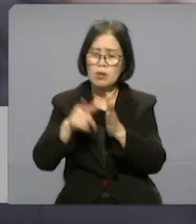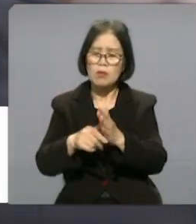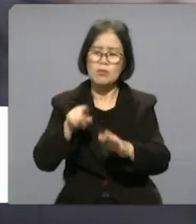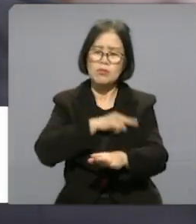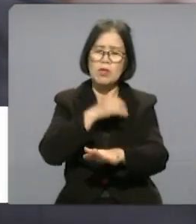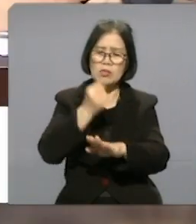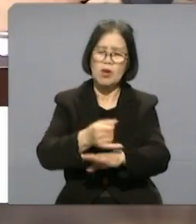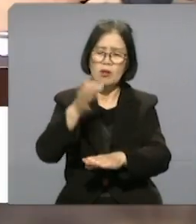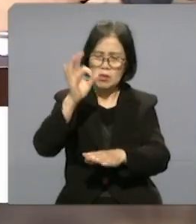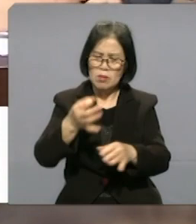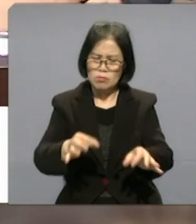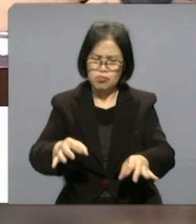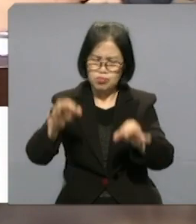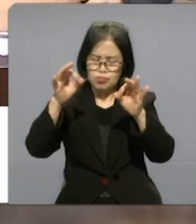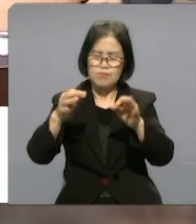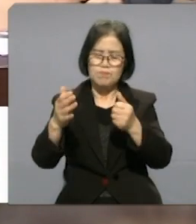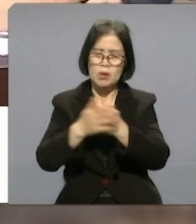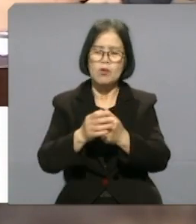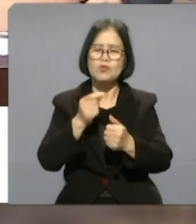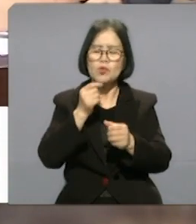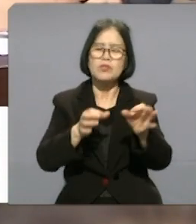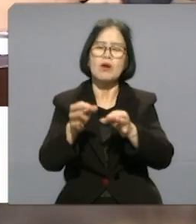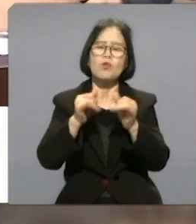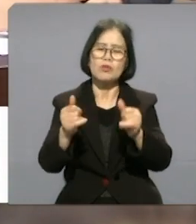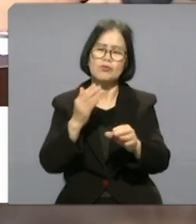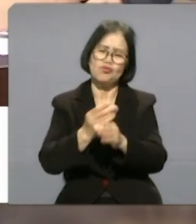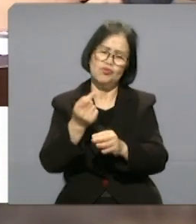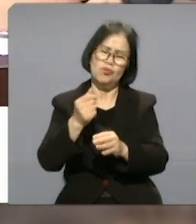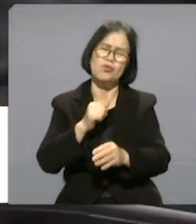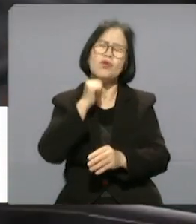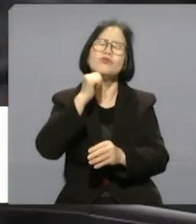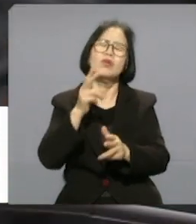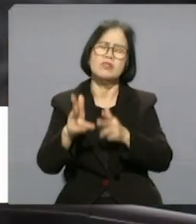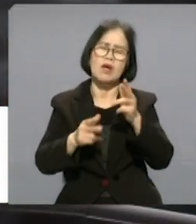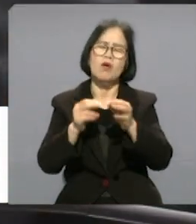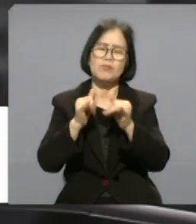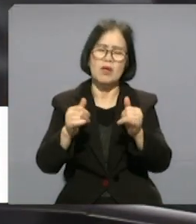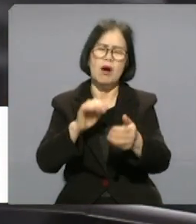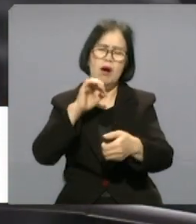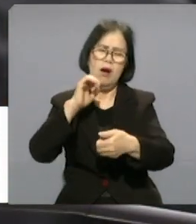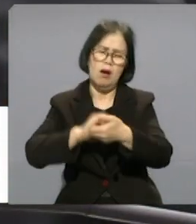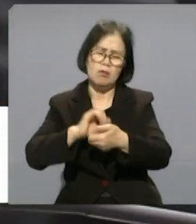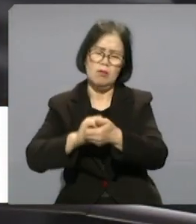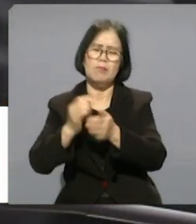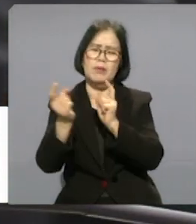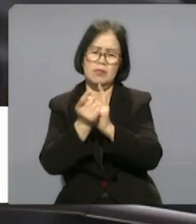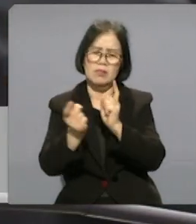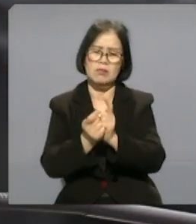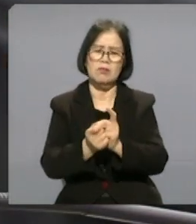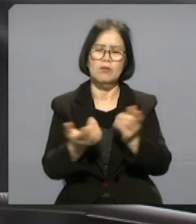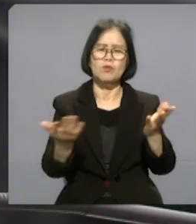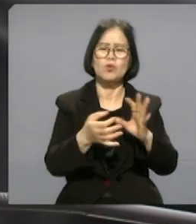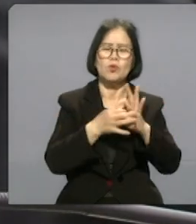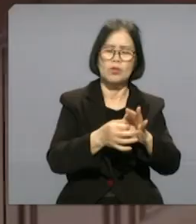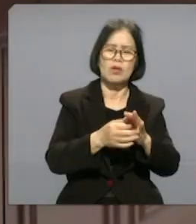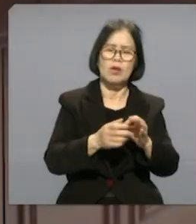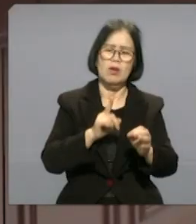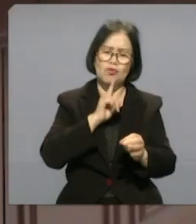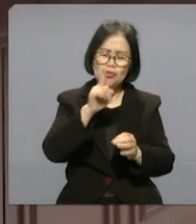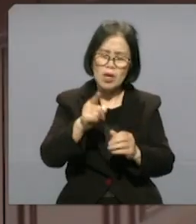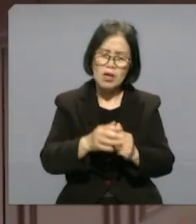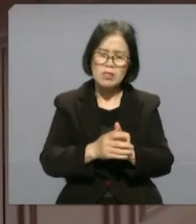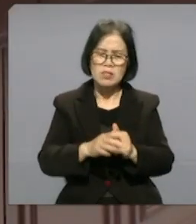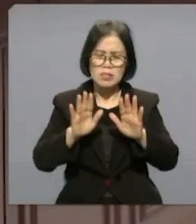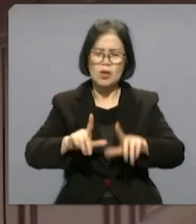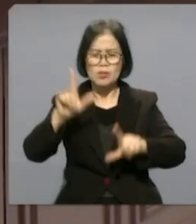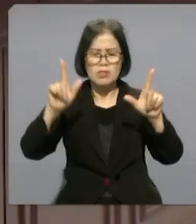지속적으로 인상됐다며 소상공인과 중소영세사업자는 한계에 직면했는데 노동계의 주장은 현실을 도외시하고